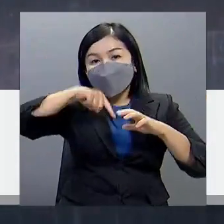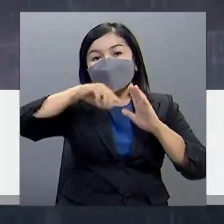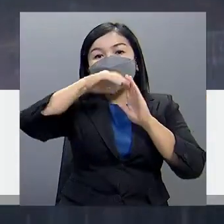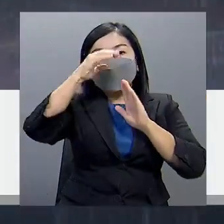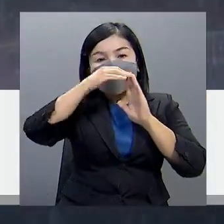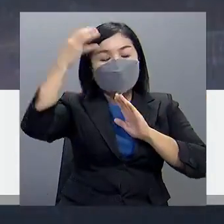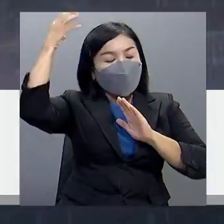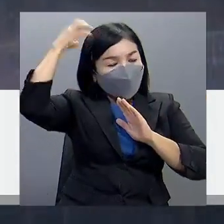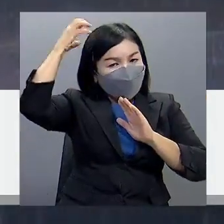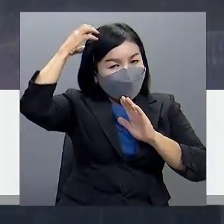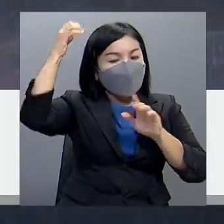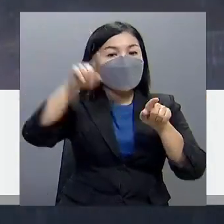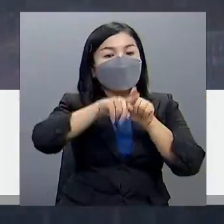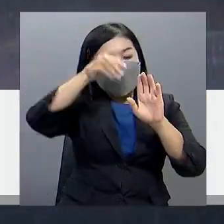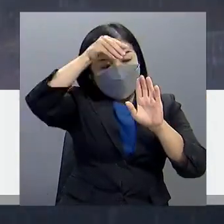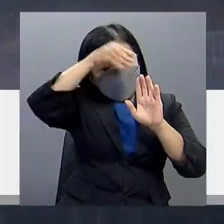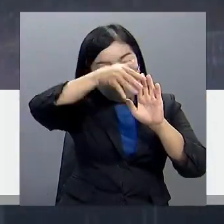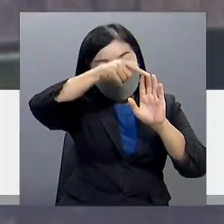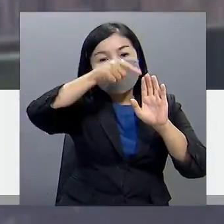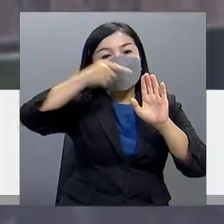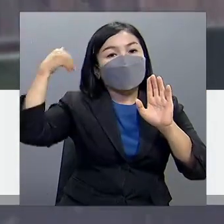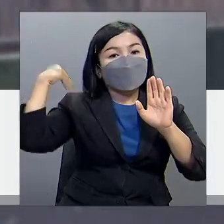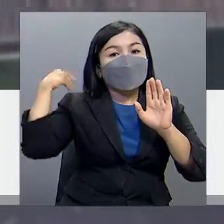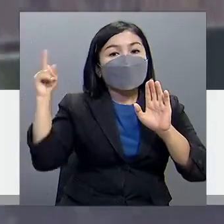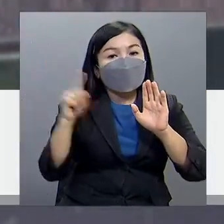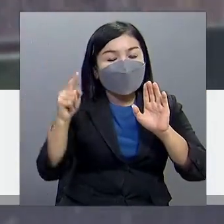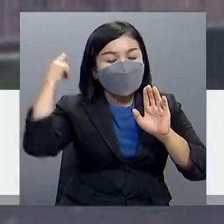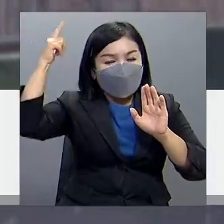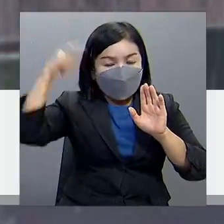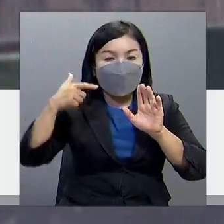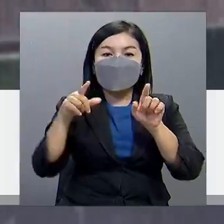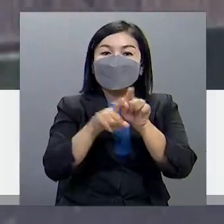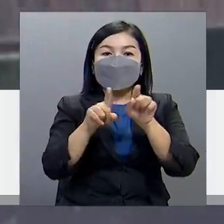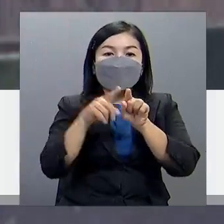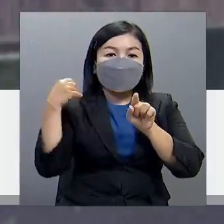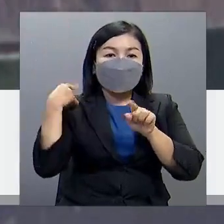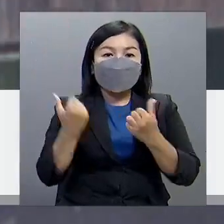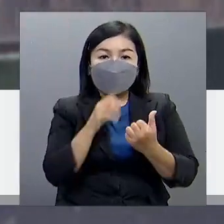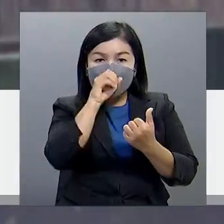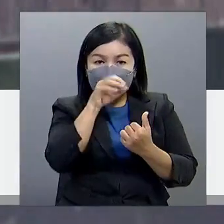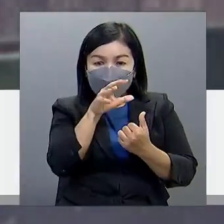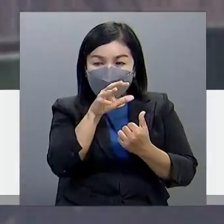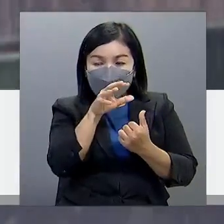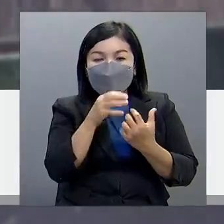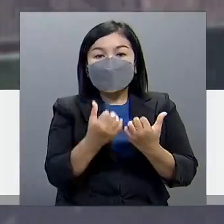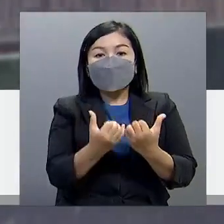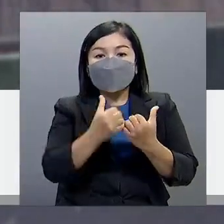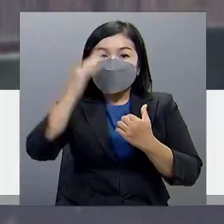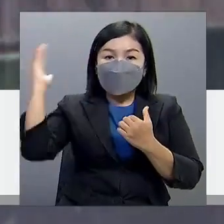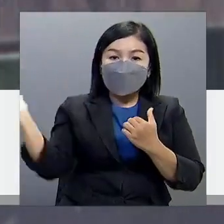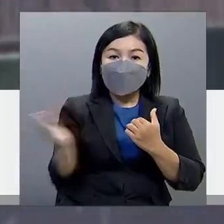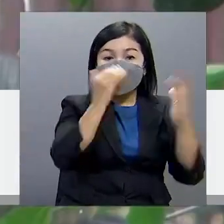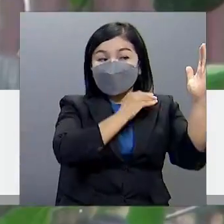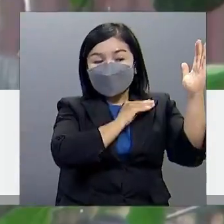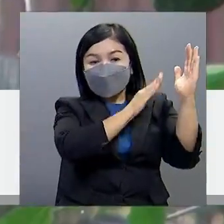เข้าสู่หย่อมความกดอากาศต่ำบริเวณเวียนมาตอนบนนะคะประกาศกับประกอบกับลมมรสุมตะวันตกเฉียงใต้ที่